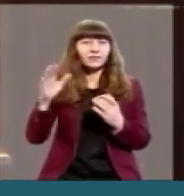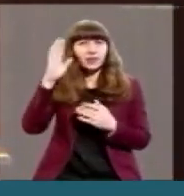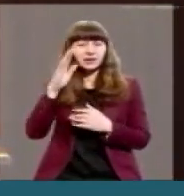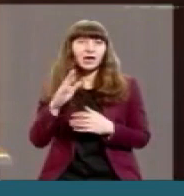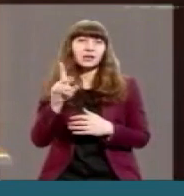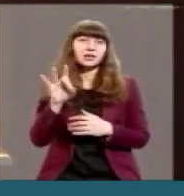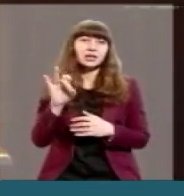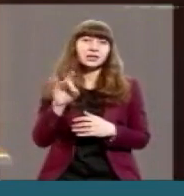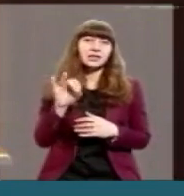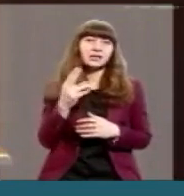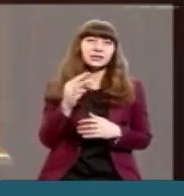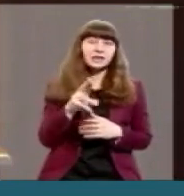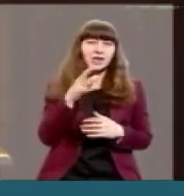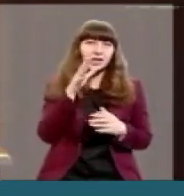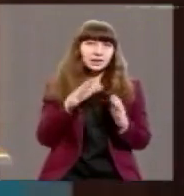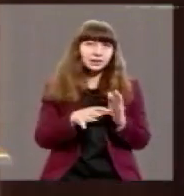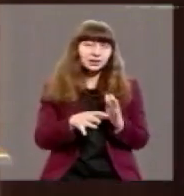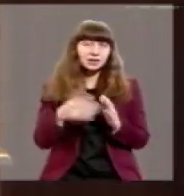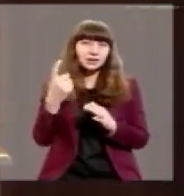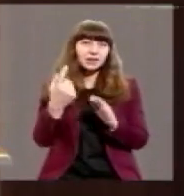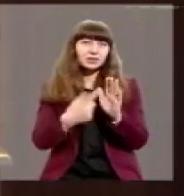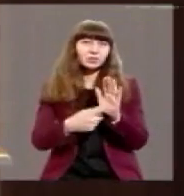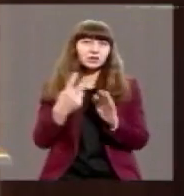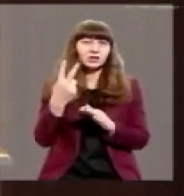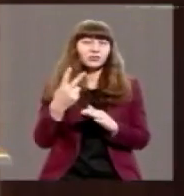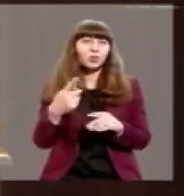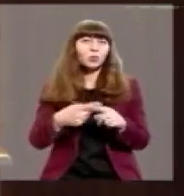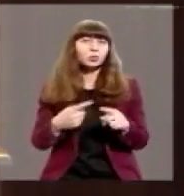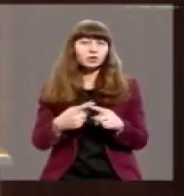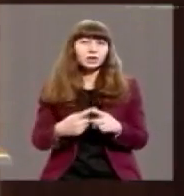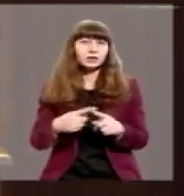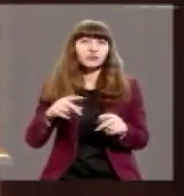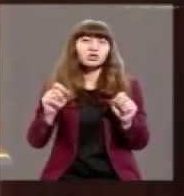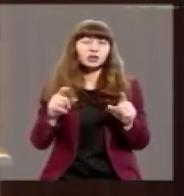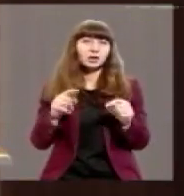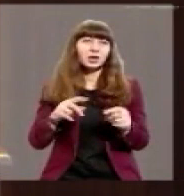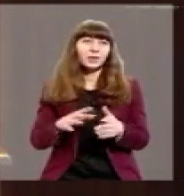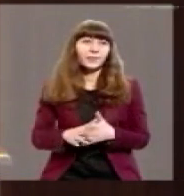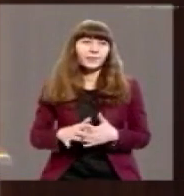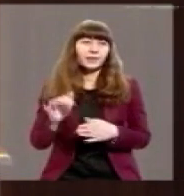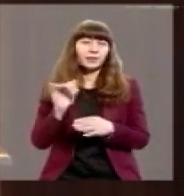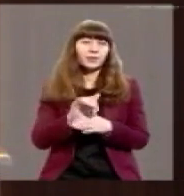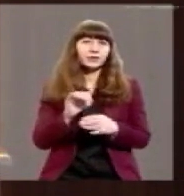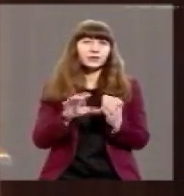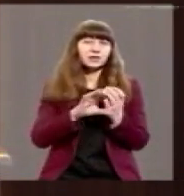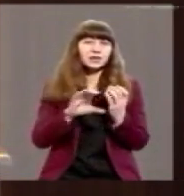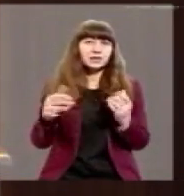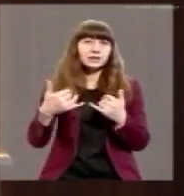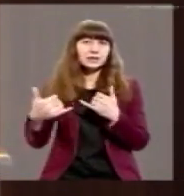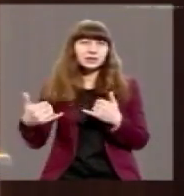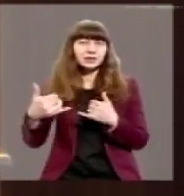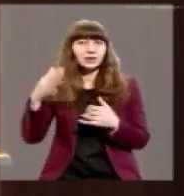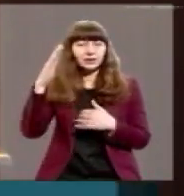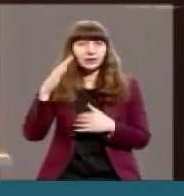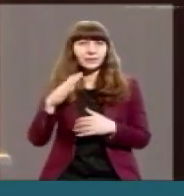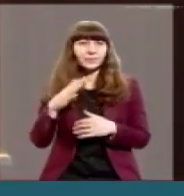канализация, электроснабжение к 172 участкам. В городе Житигара проект подведения сетей